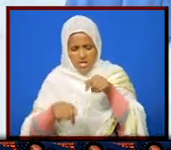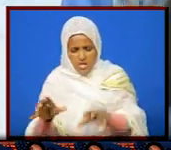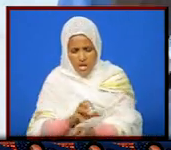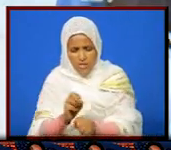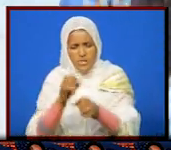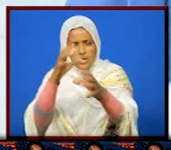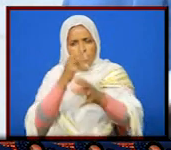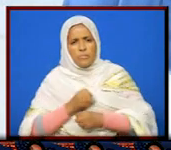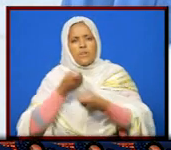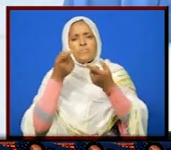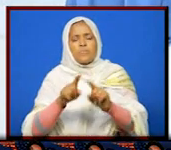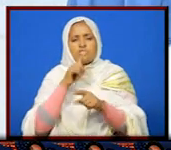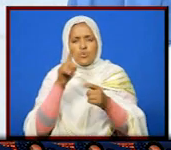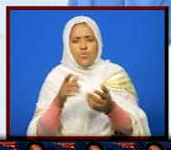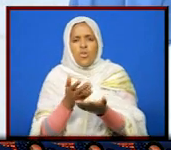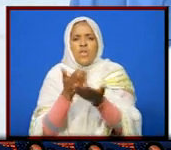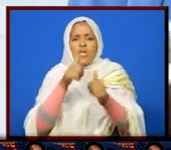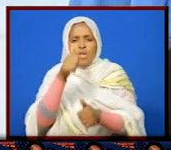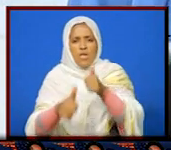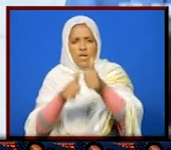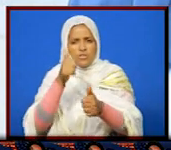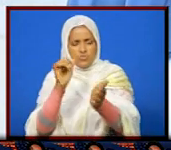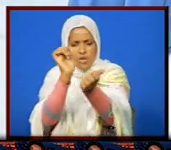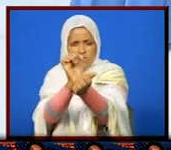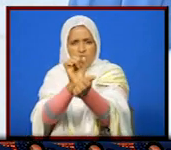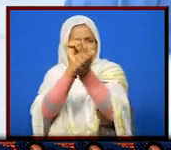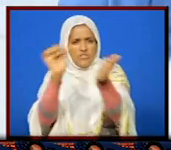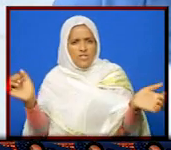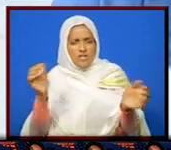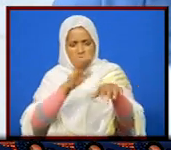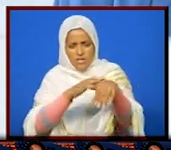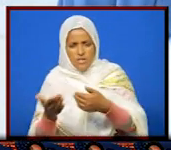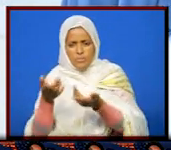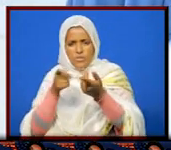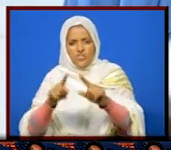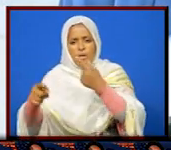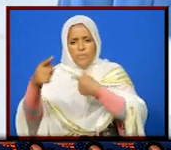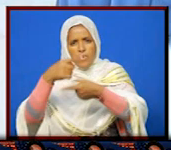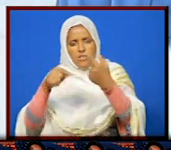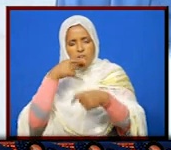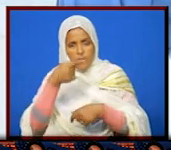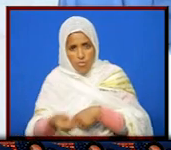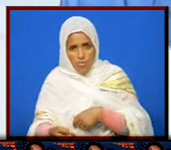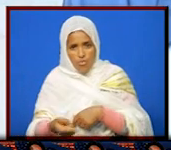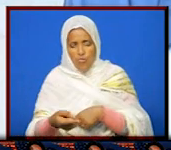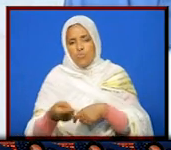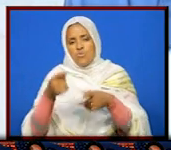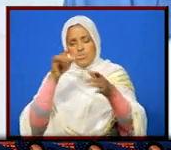ሆነህ እግርህን አጥበን የተቀበልንህ? ከየት ነው ታስረስ ያስፈታንህ? እንግድነትንስ መቼ ነው የተቀበልንህ?